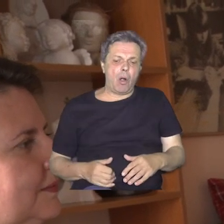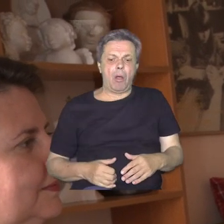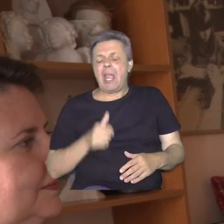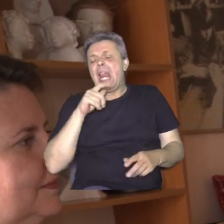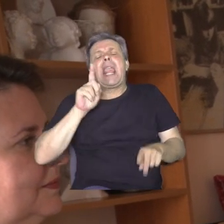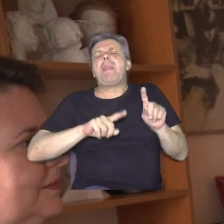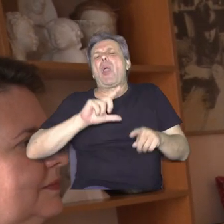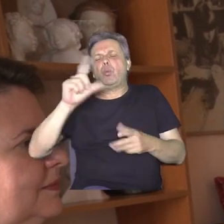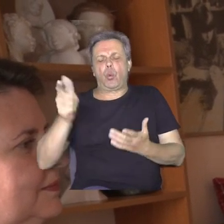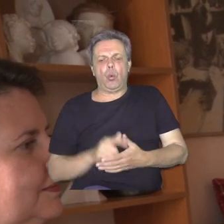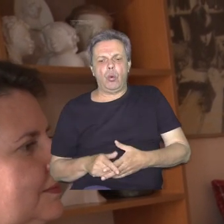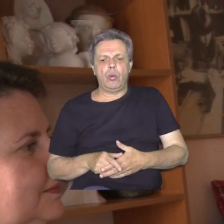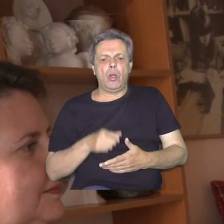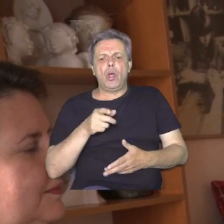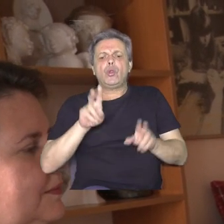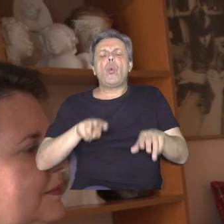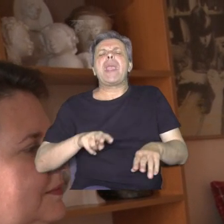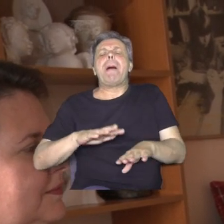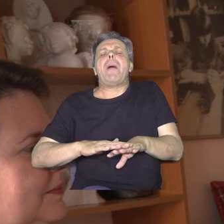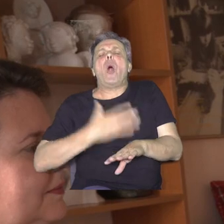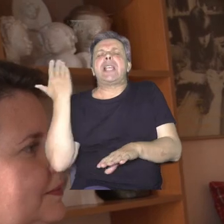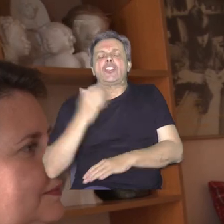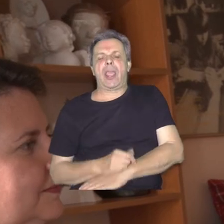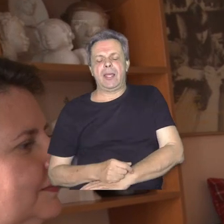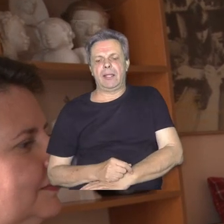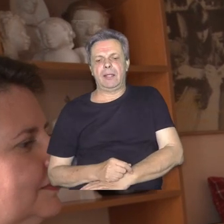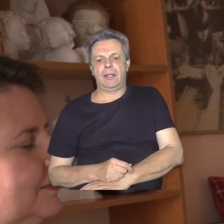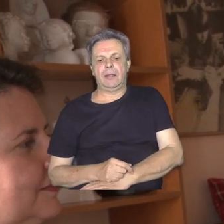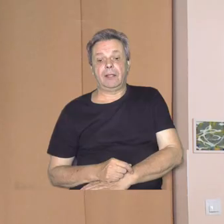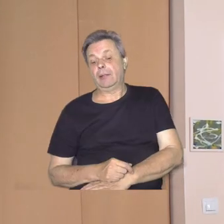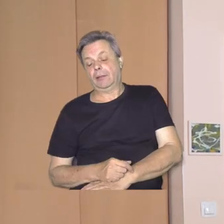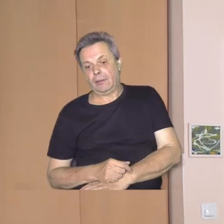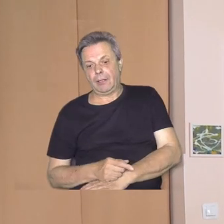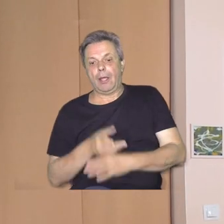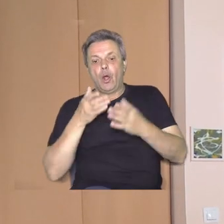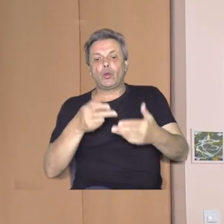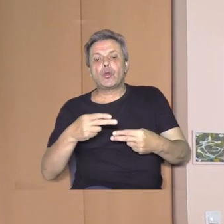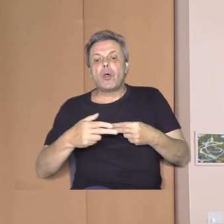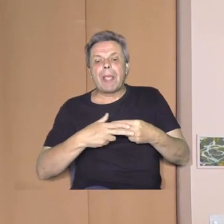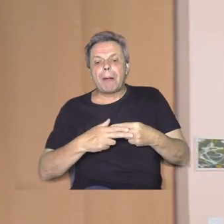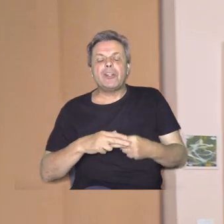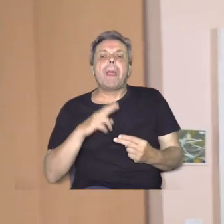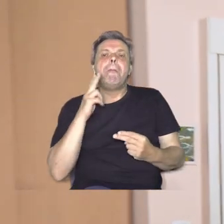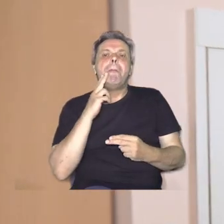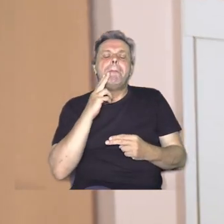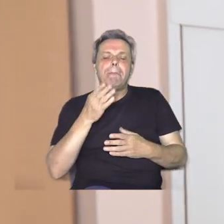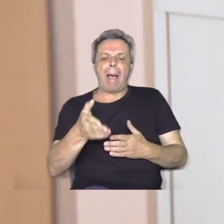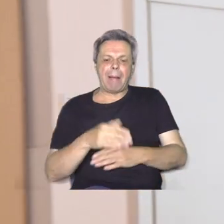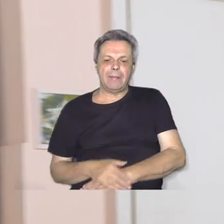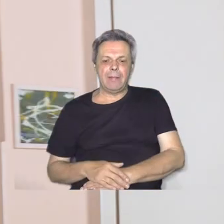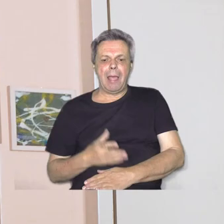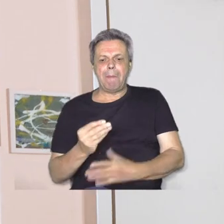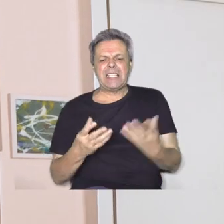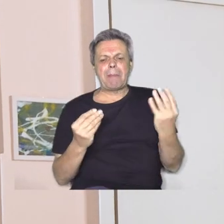ili neku drugu? Tu imam osjećaj. Eto, tu smo se približili papi. Mislim da bi